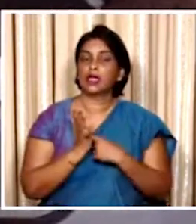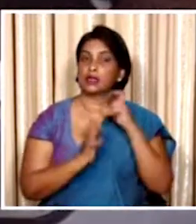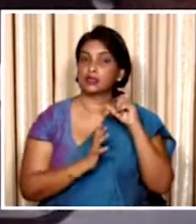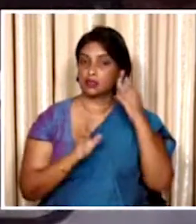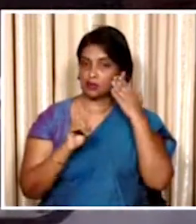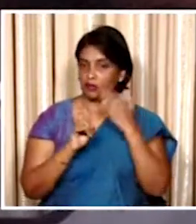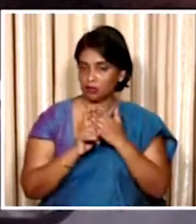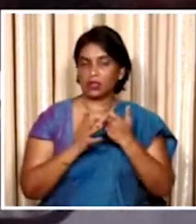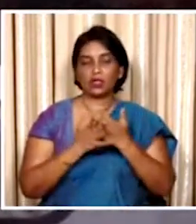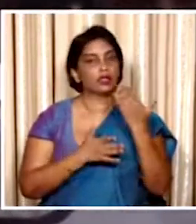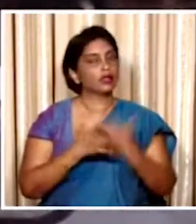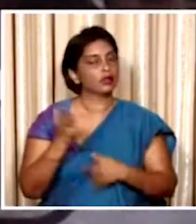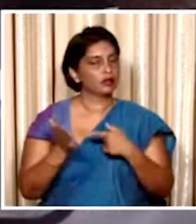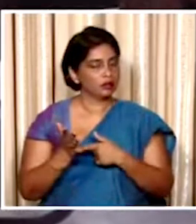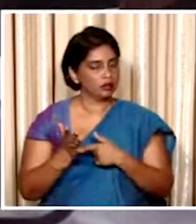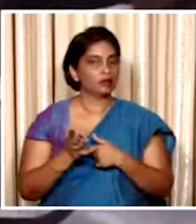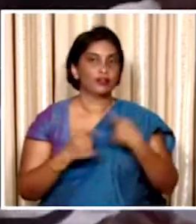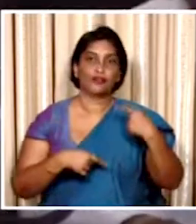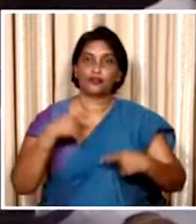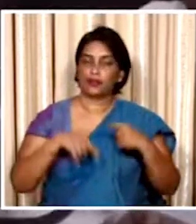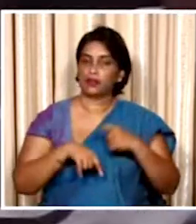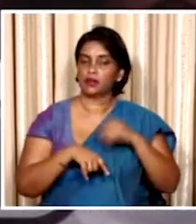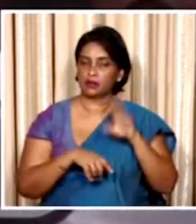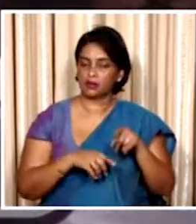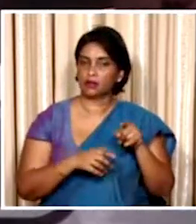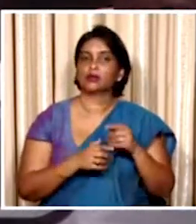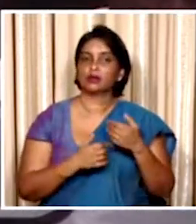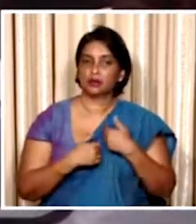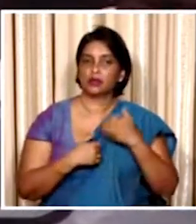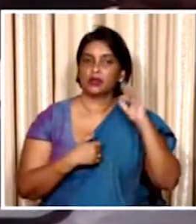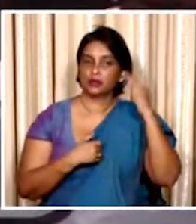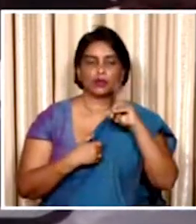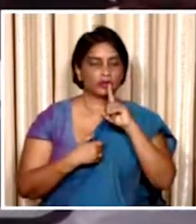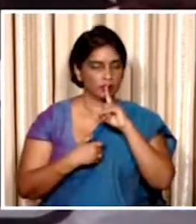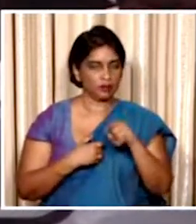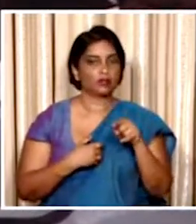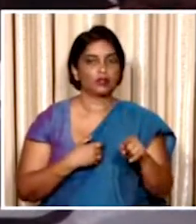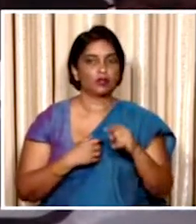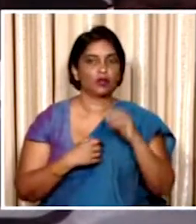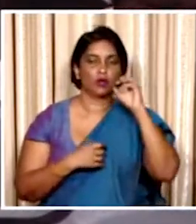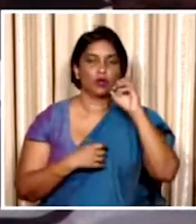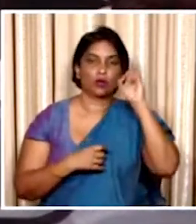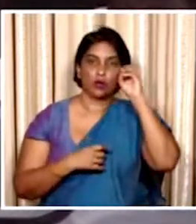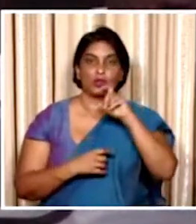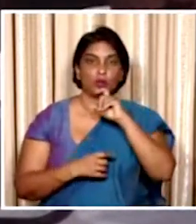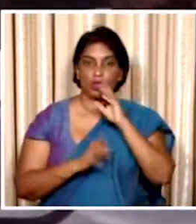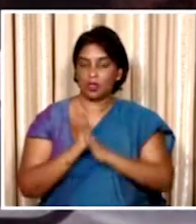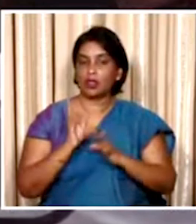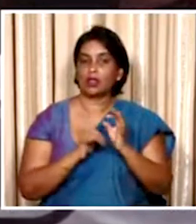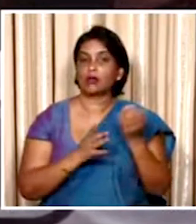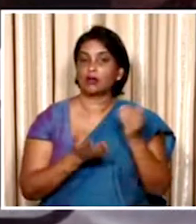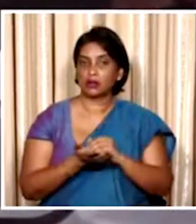තියෙන වාර්තාව විවාදයට ගන්න අවස්ථාවේදී මා විශේෂයෙන් කැමති උදේ අධිකරණ ඇමතිතුමා